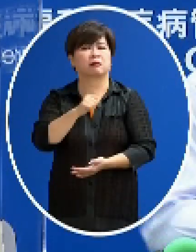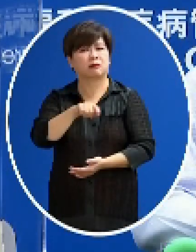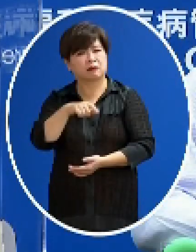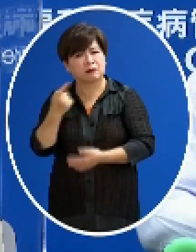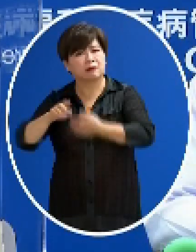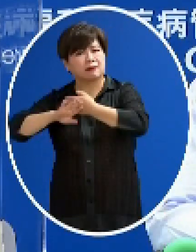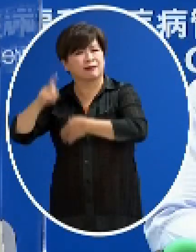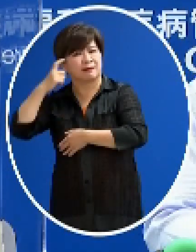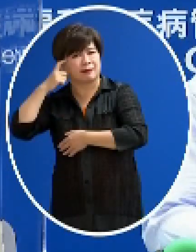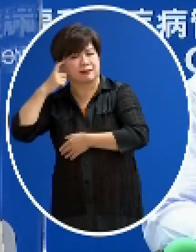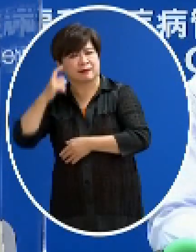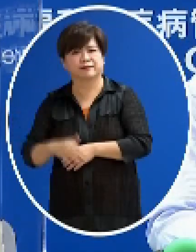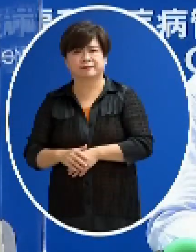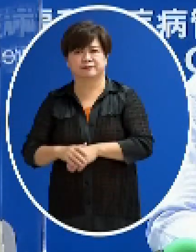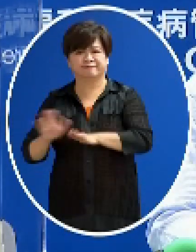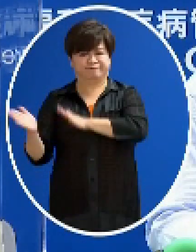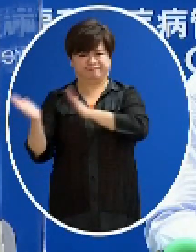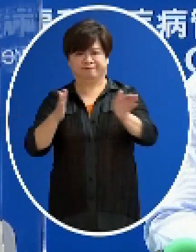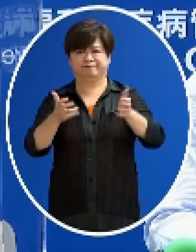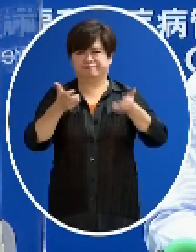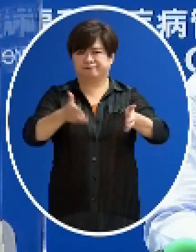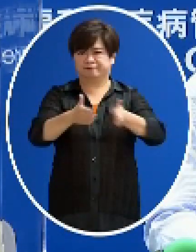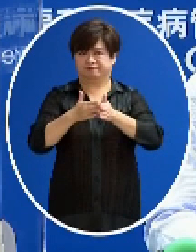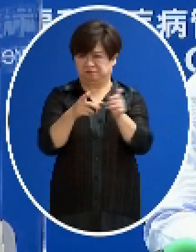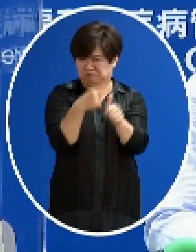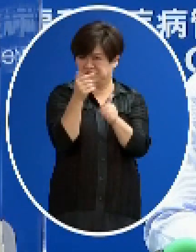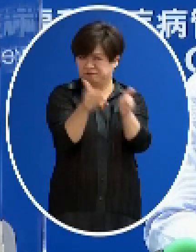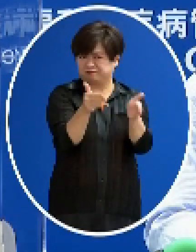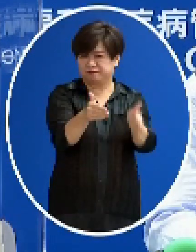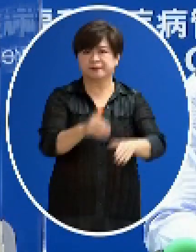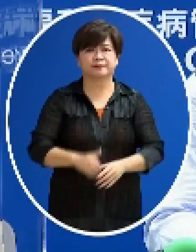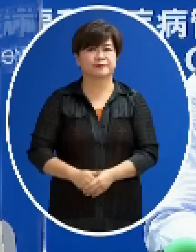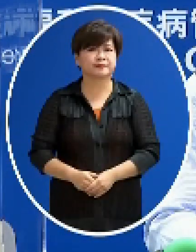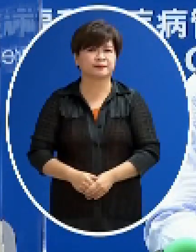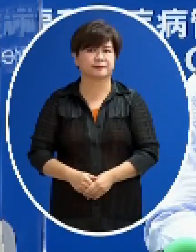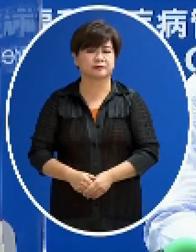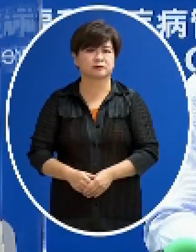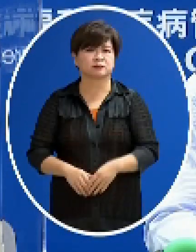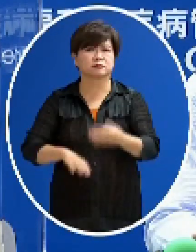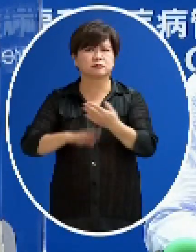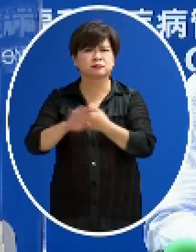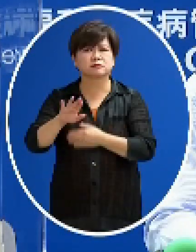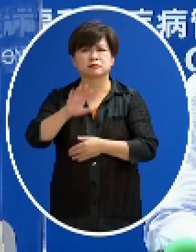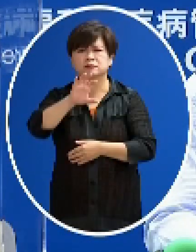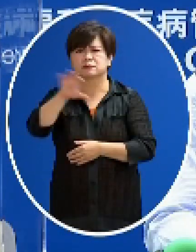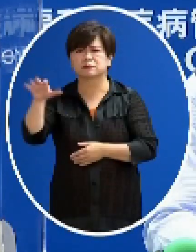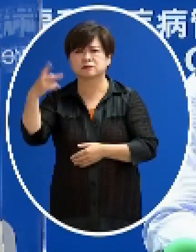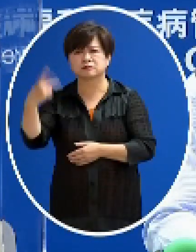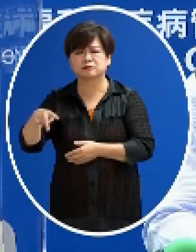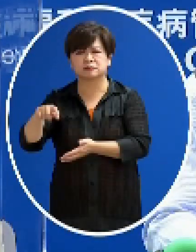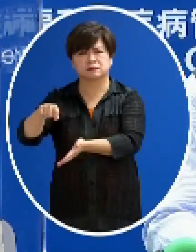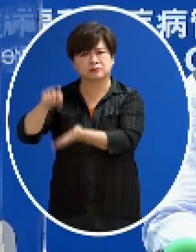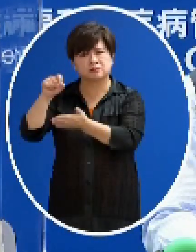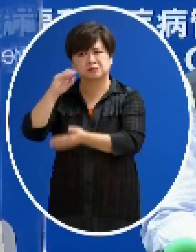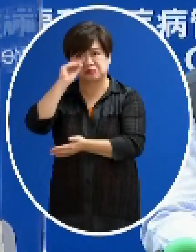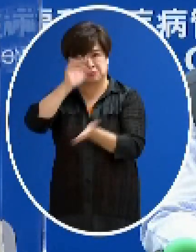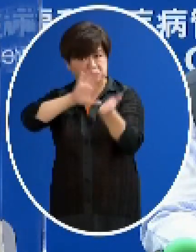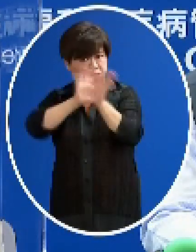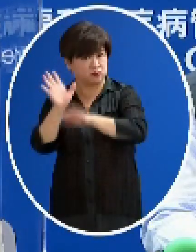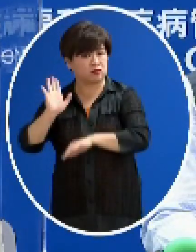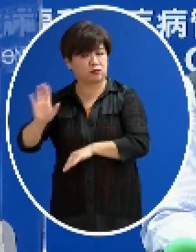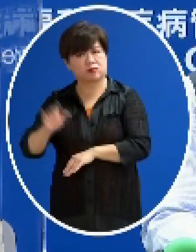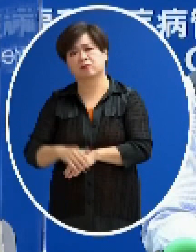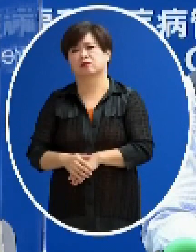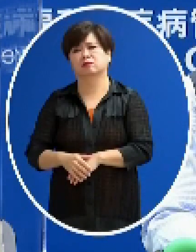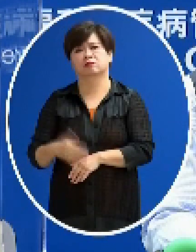我们现在好最重要的一个工作了哈。那其他有一些如果有特别的、有特殊的情况，是我们一